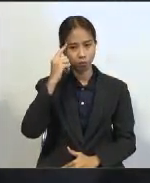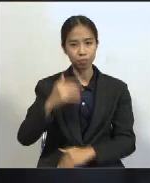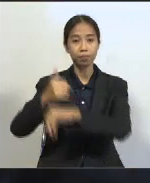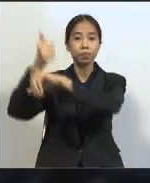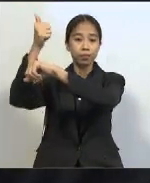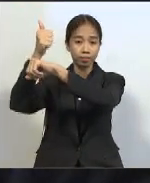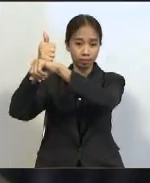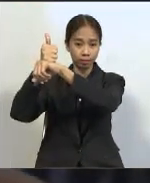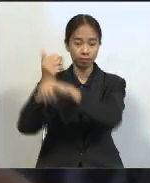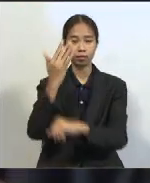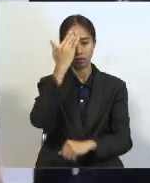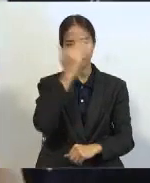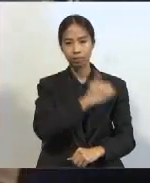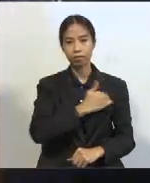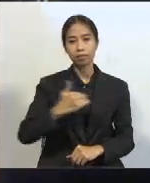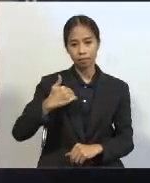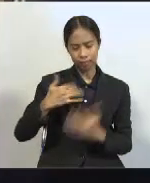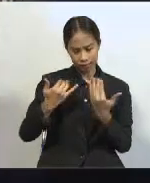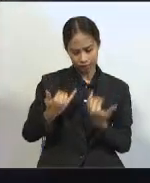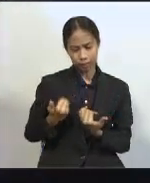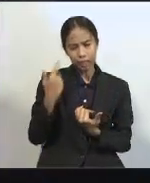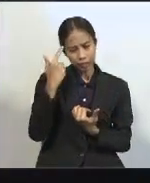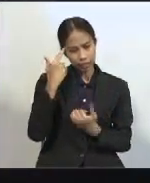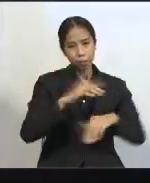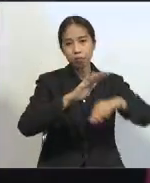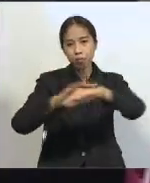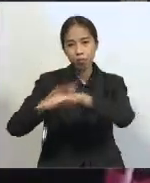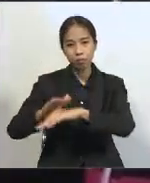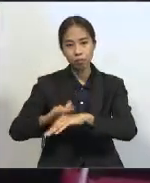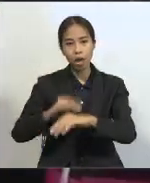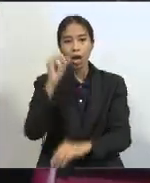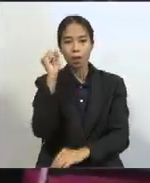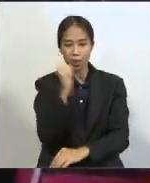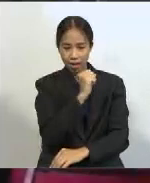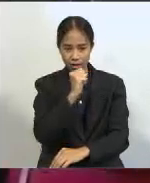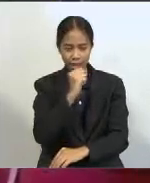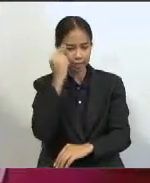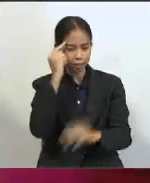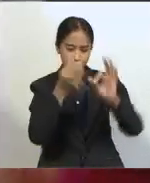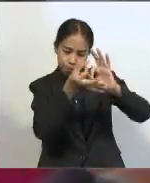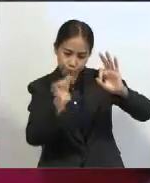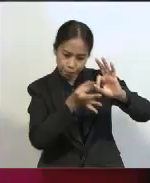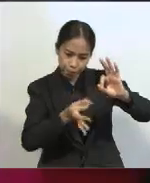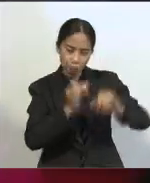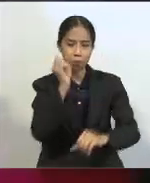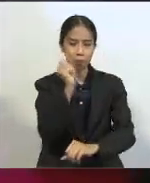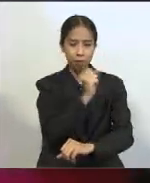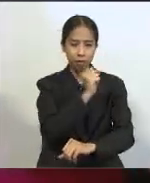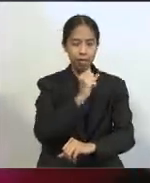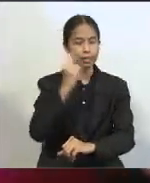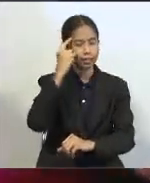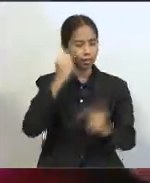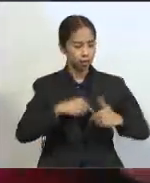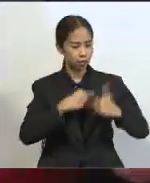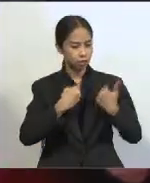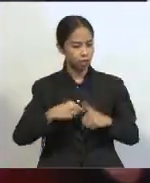ฟรังซิสก็ได้รวบรวมศิลปินคาทอลิกมาร่วมแต่งเนื้อทำนองและขับร้องโดยได้รับแรงบันดาลใจ